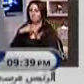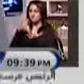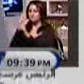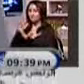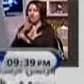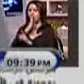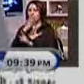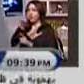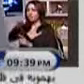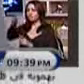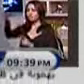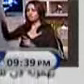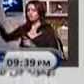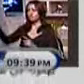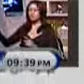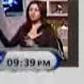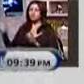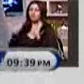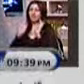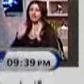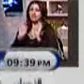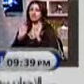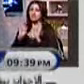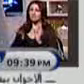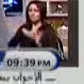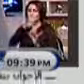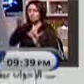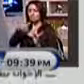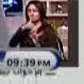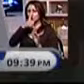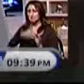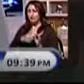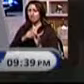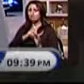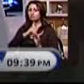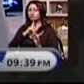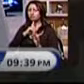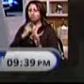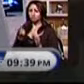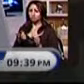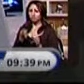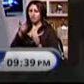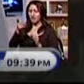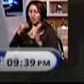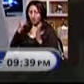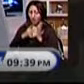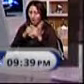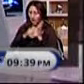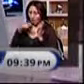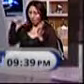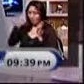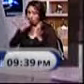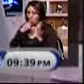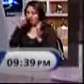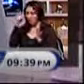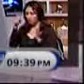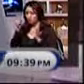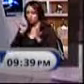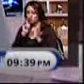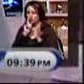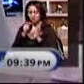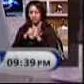معهم الورق، انهم بياخدوا الناس المرة العاديين وياخدوه واحدة واحدة كده، يقول له انت كذا، انت عاجبك، طب ايه رأيك، وقول له يعني